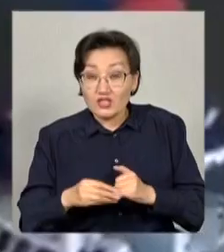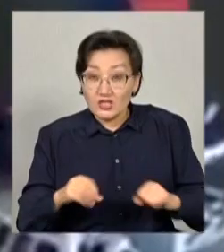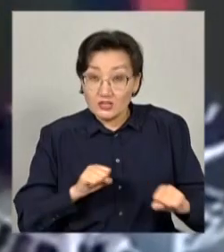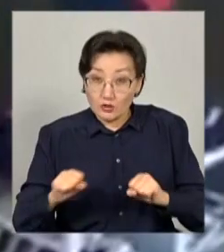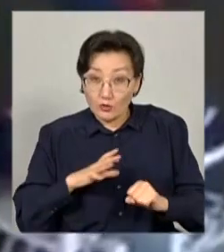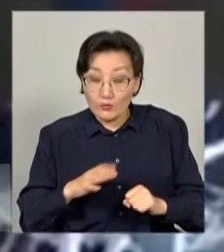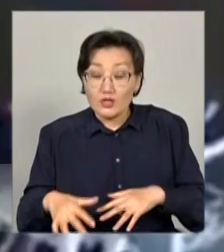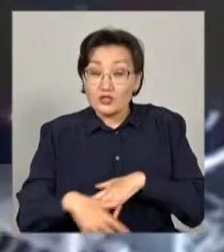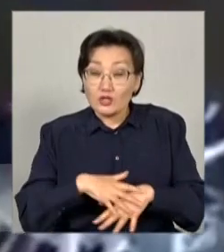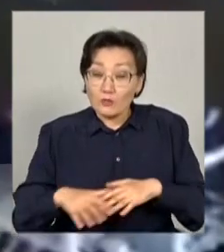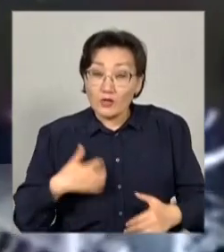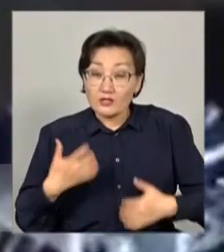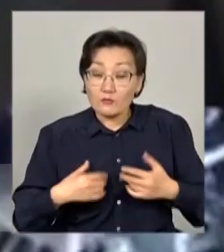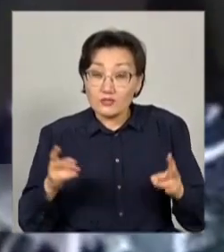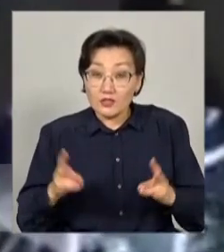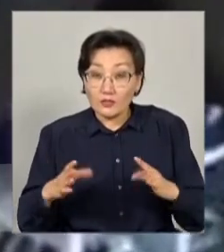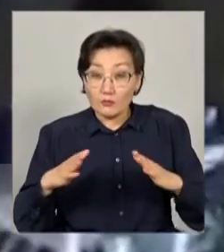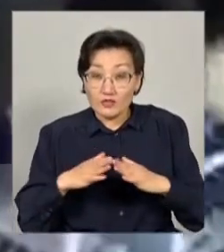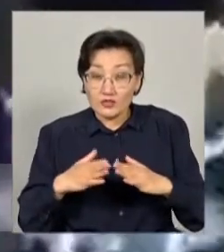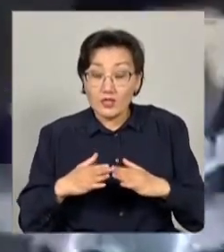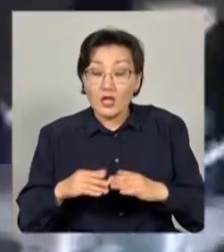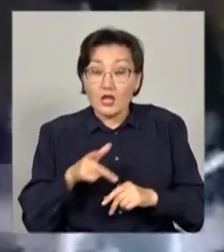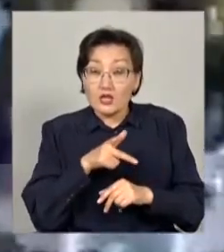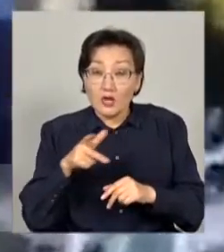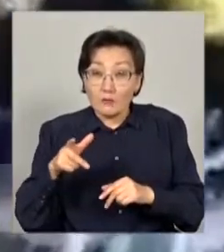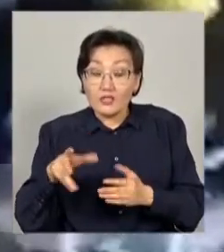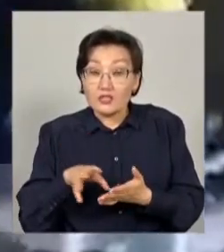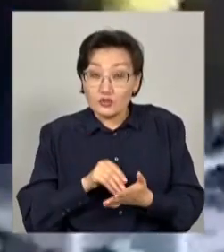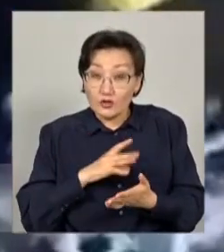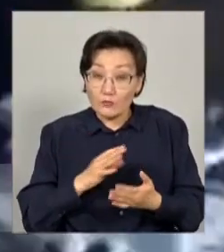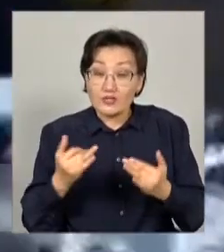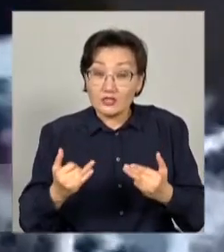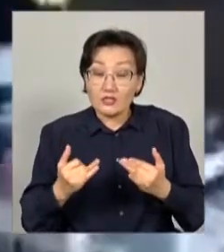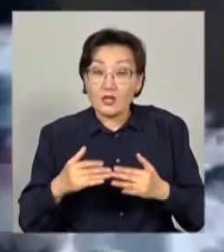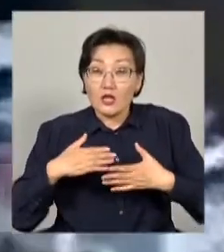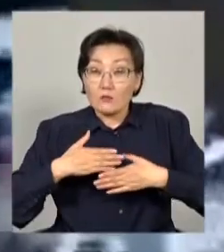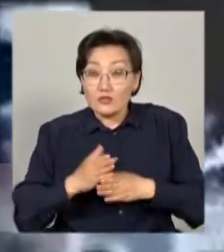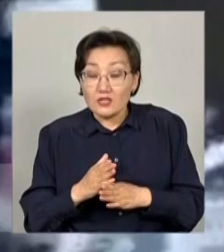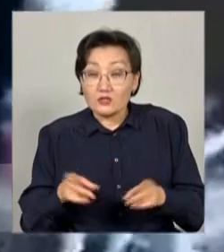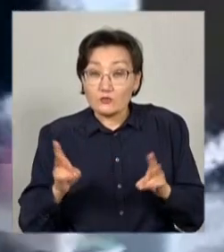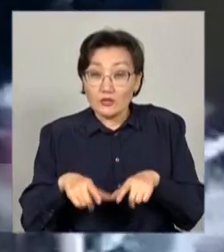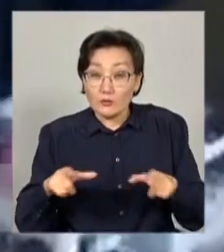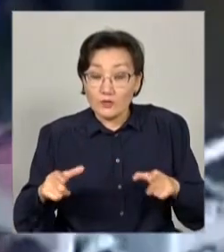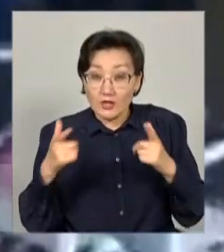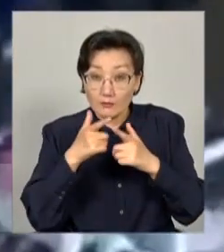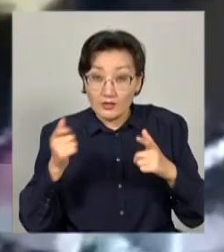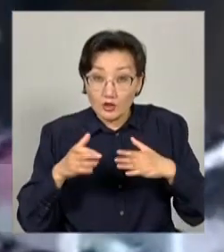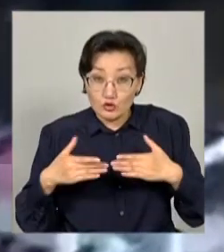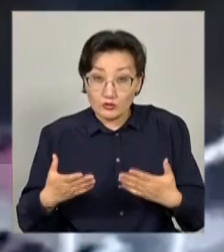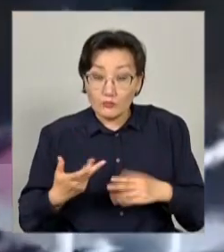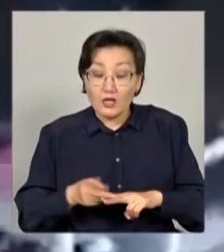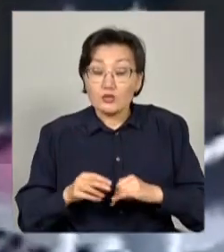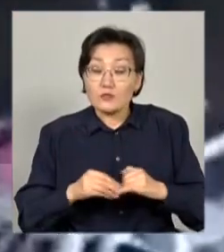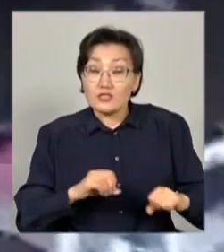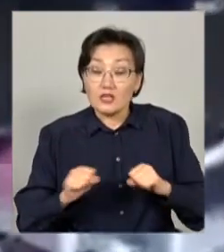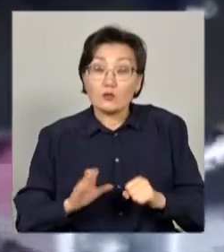еді. Жұртты дүрліктірген апат ғимараттардағы камераларға түсіп қалған. Әзірге қирандылар мен құрбандар туралы ақпарат жоқ. Бұл